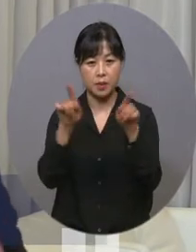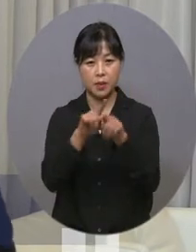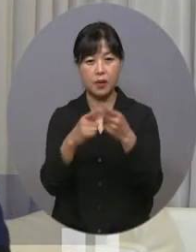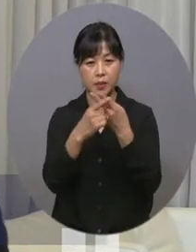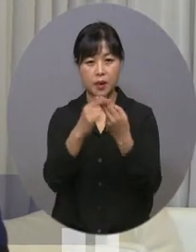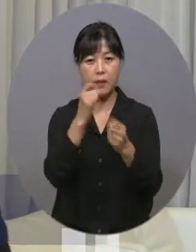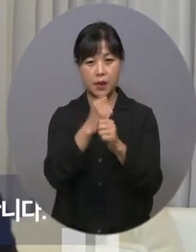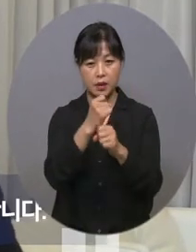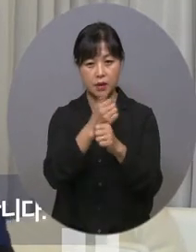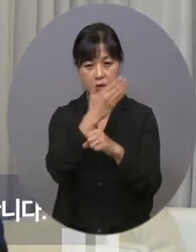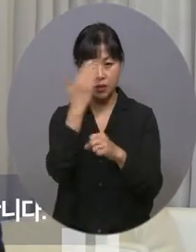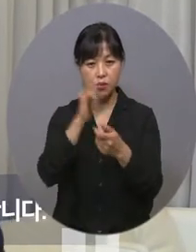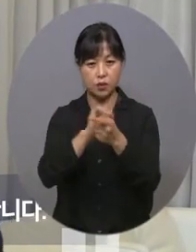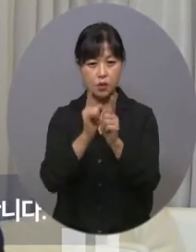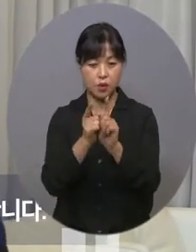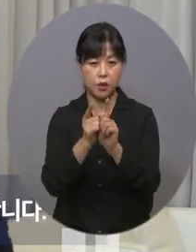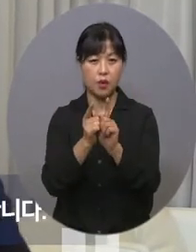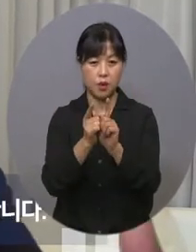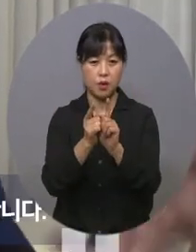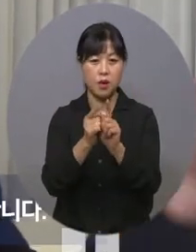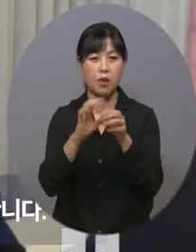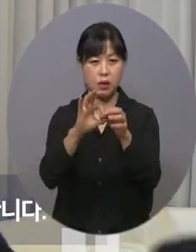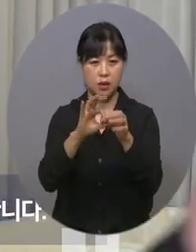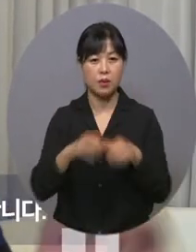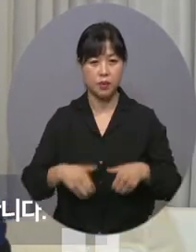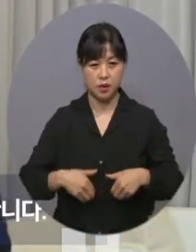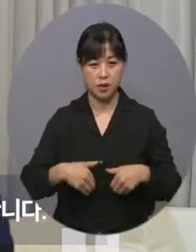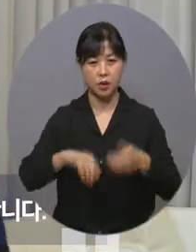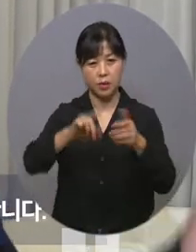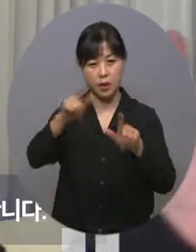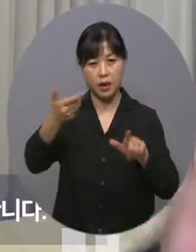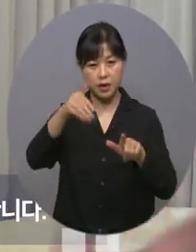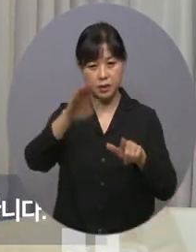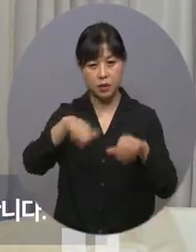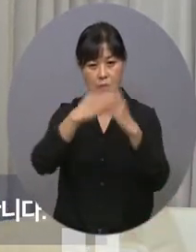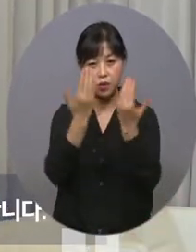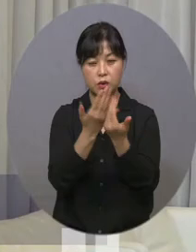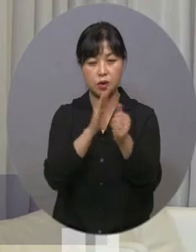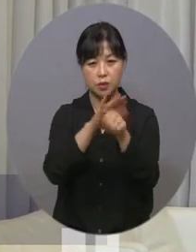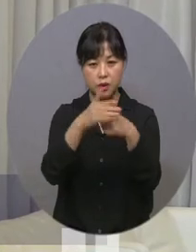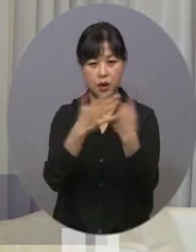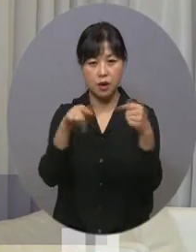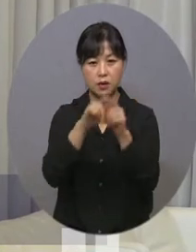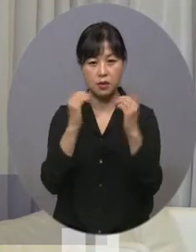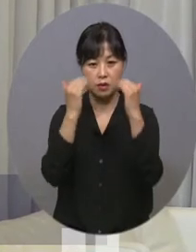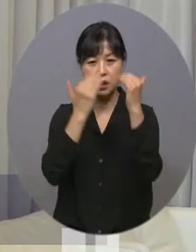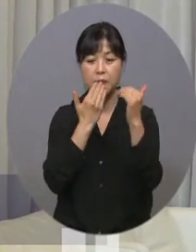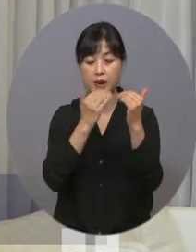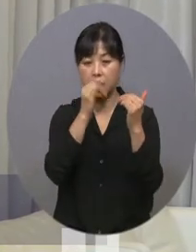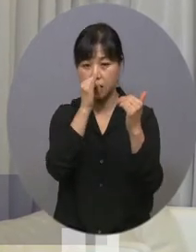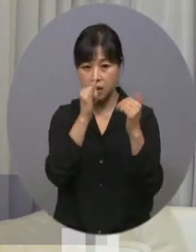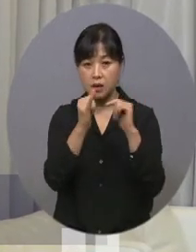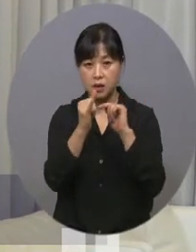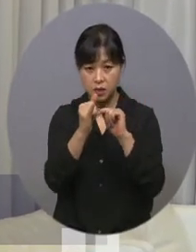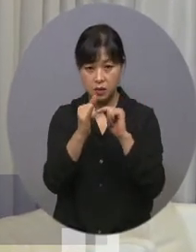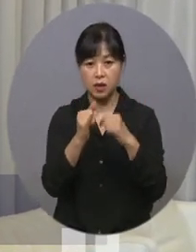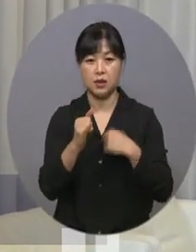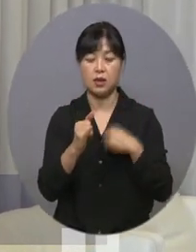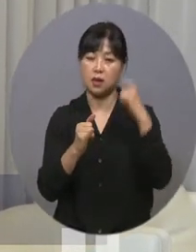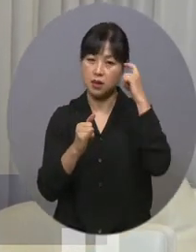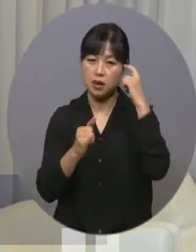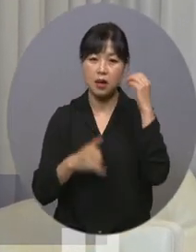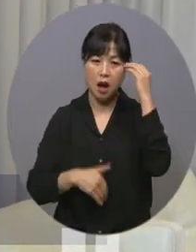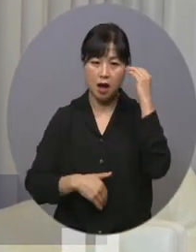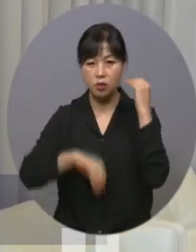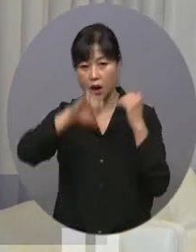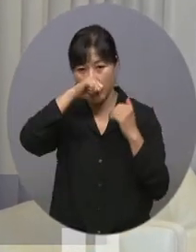collaborative partnership. We need partnership that on both sides can be win-win. And that is why I see a future in this